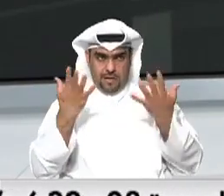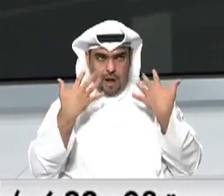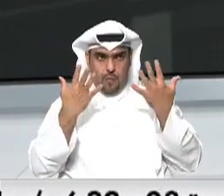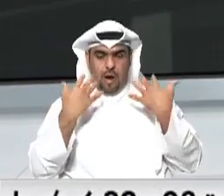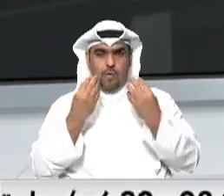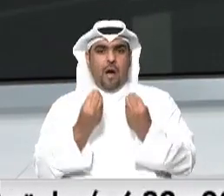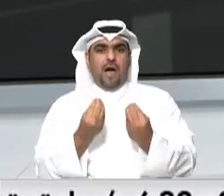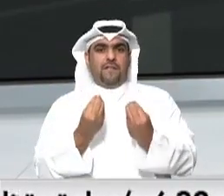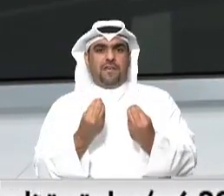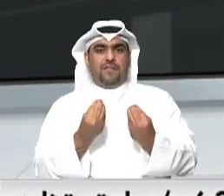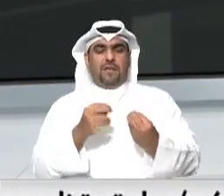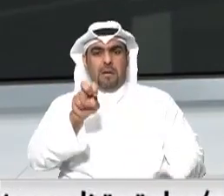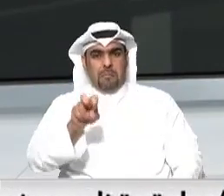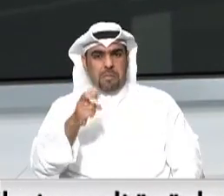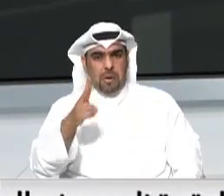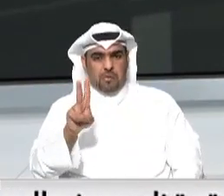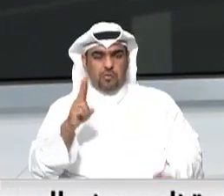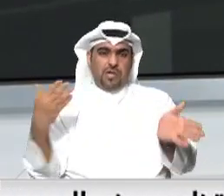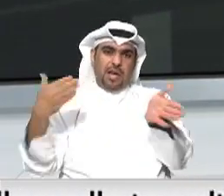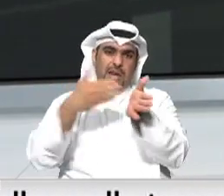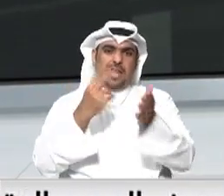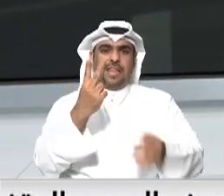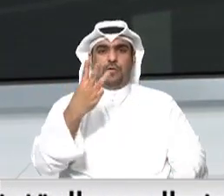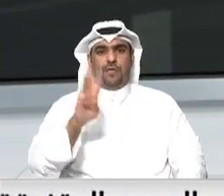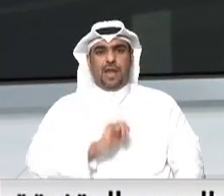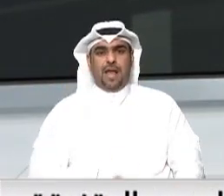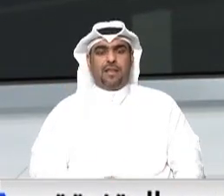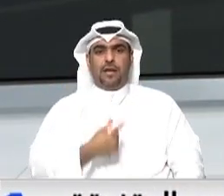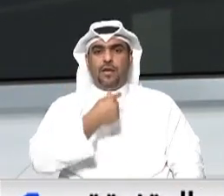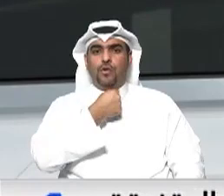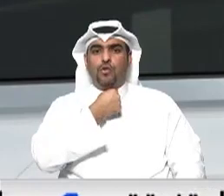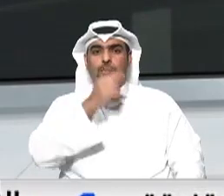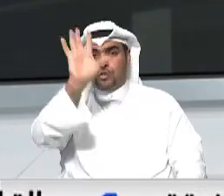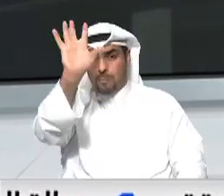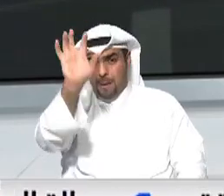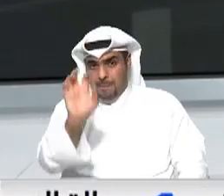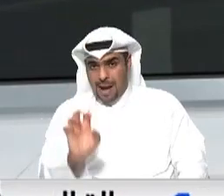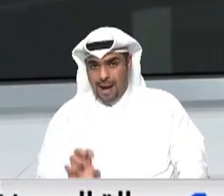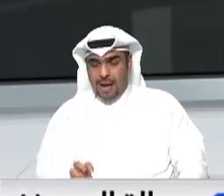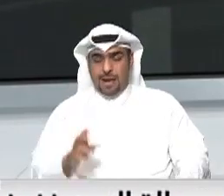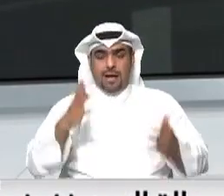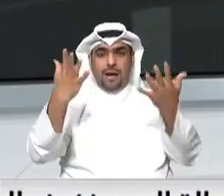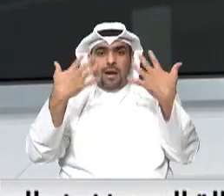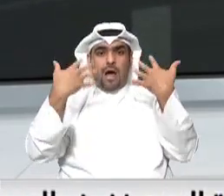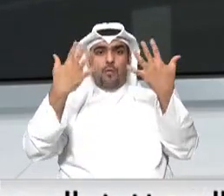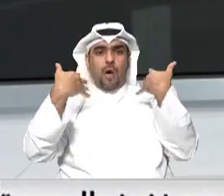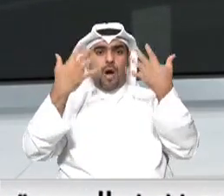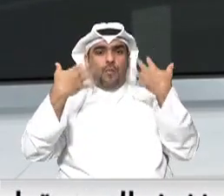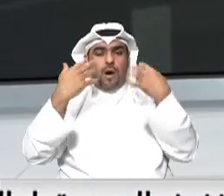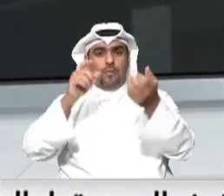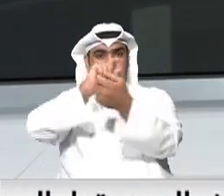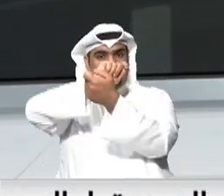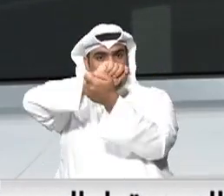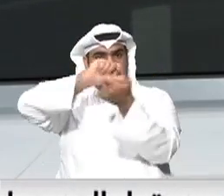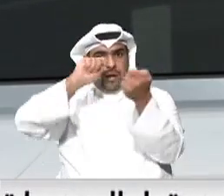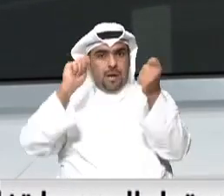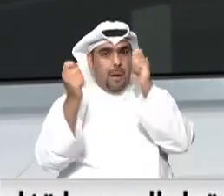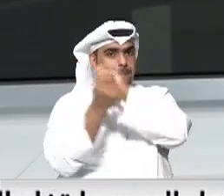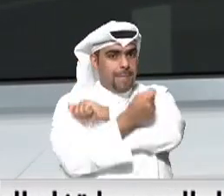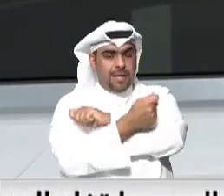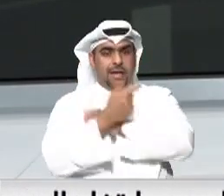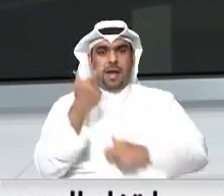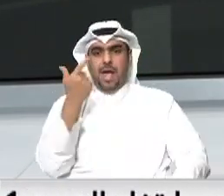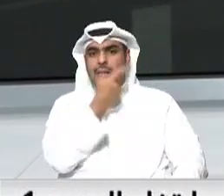ابتداء من مساء يوم الجمعه تتحول الرياح للرياح الجنوبيه الشرقيه تبدا تتكون بعض